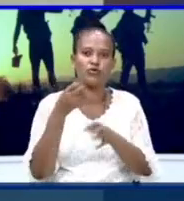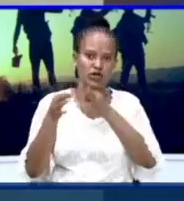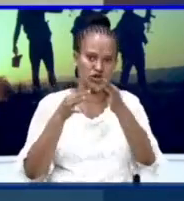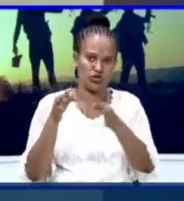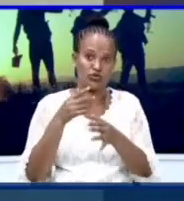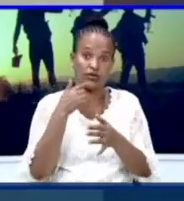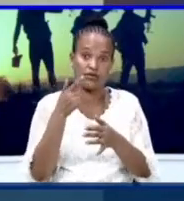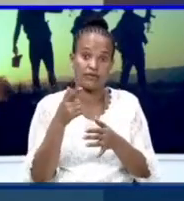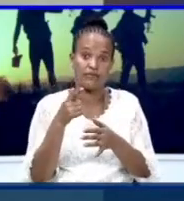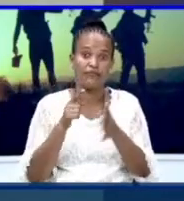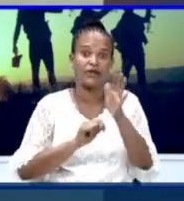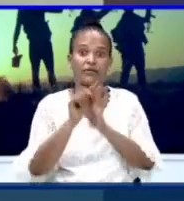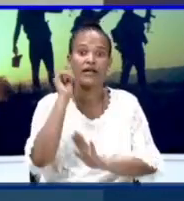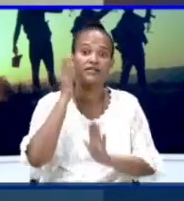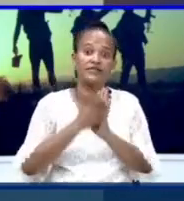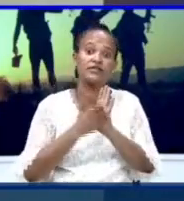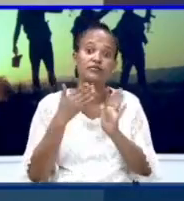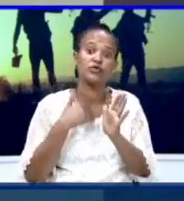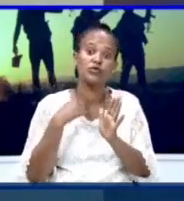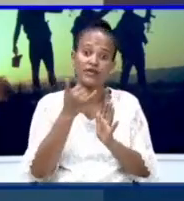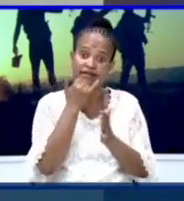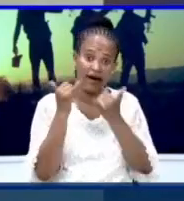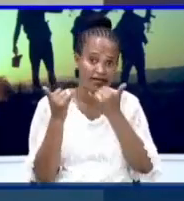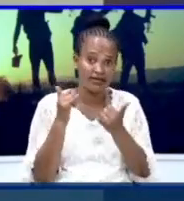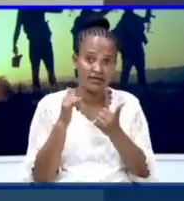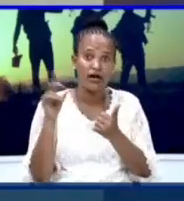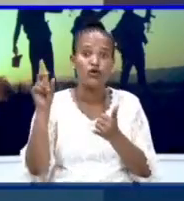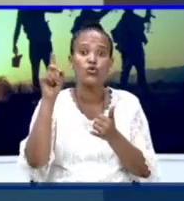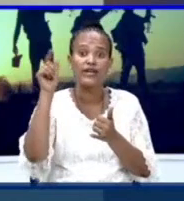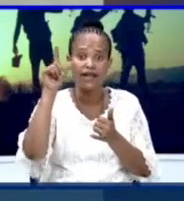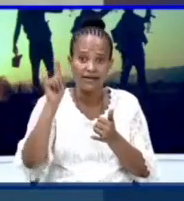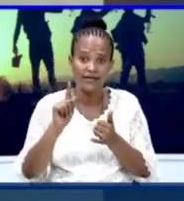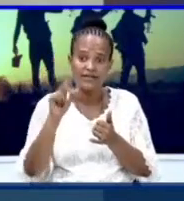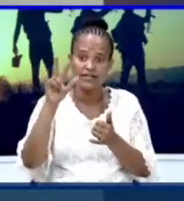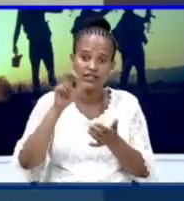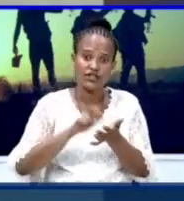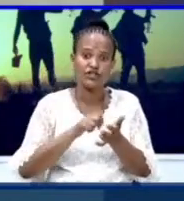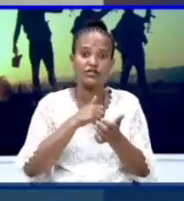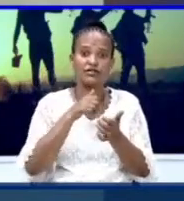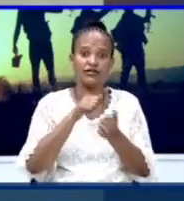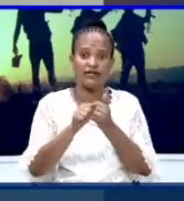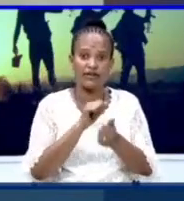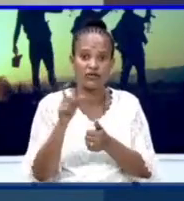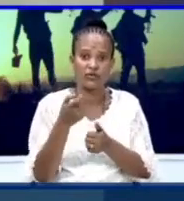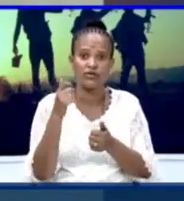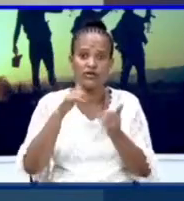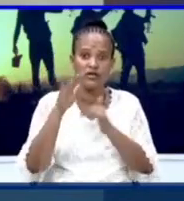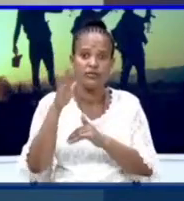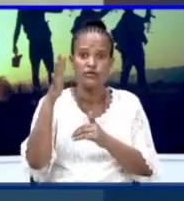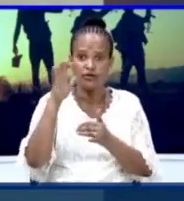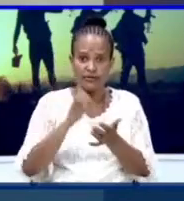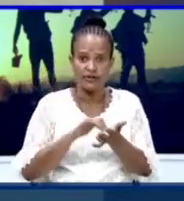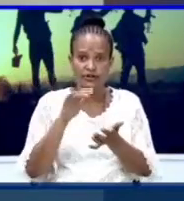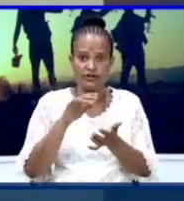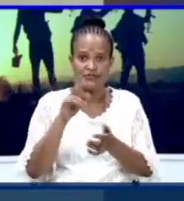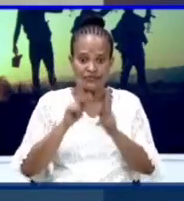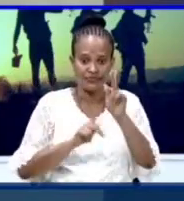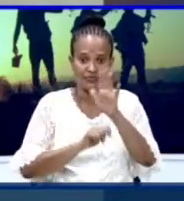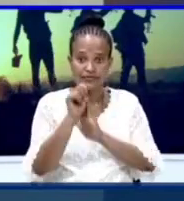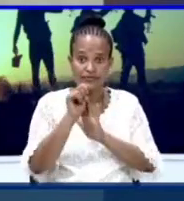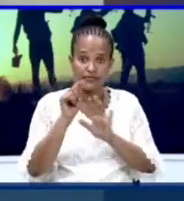እዩ ክትብል፣ ኣብ ትግራይ ዝፍፀም ዘሎ ጥፍኣት ኣብ ዩክሬን 3,000 ጥራሕ ዝጠፍአ እንትኸውን ልዕሊ 500,000 ህዝቢ ትግራይ ግን